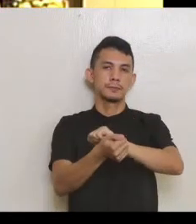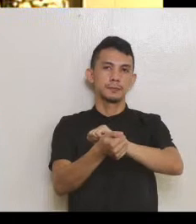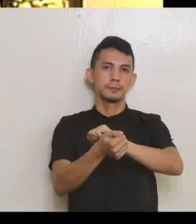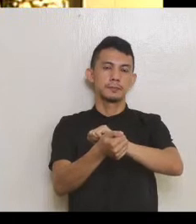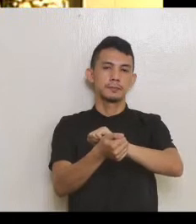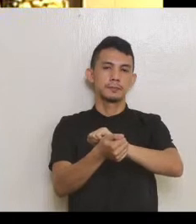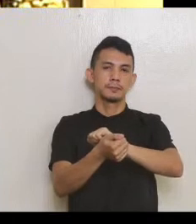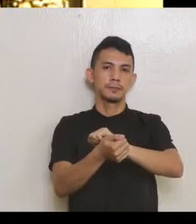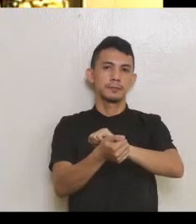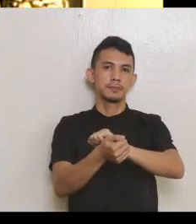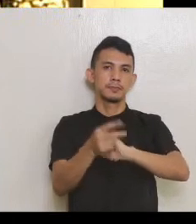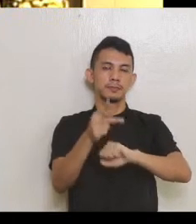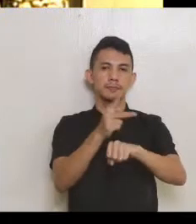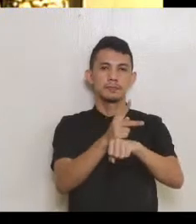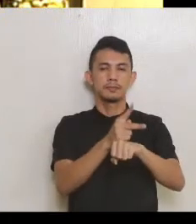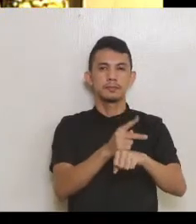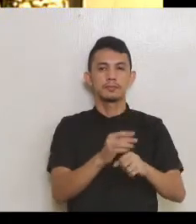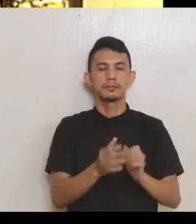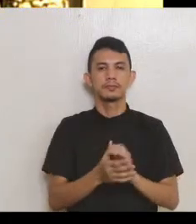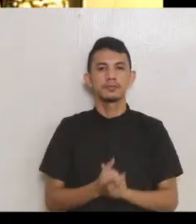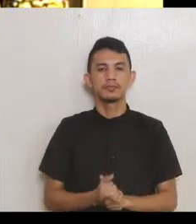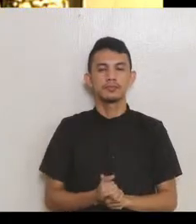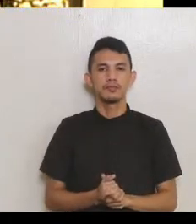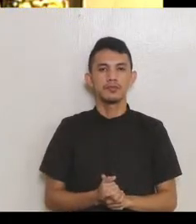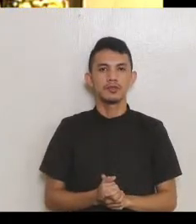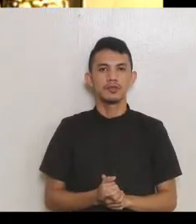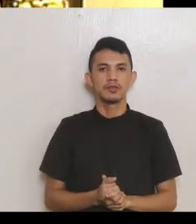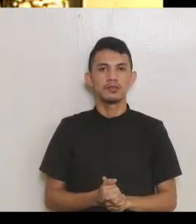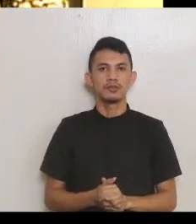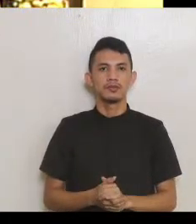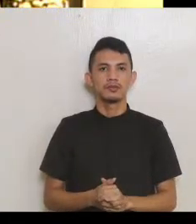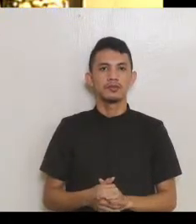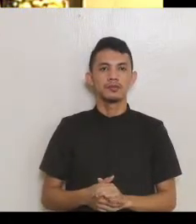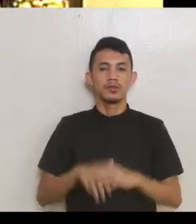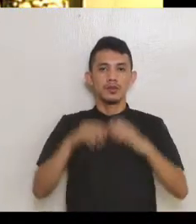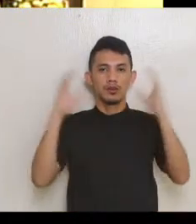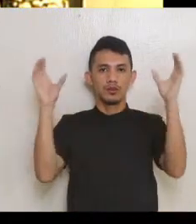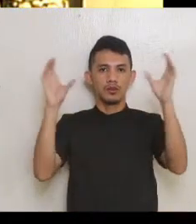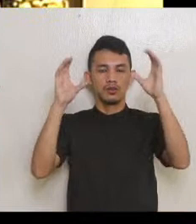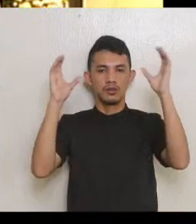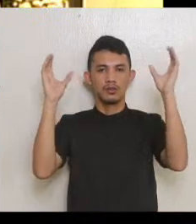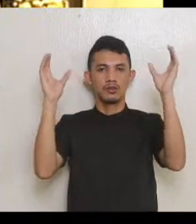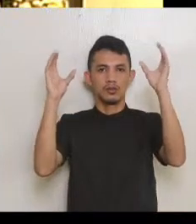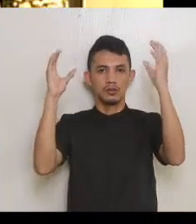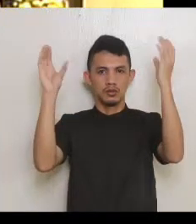sa nga saulugon ang Santos nga misa uban kanila.